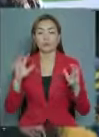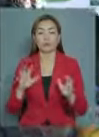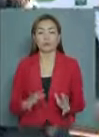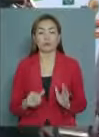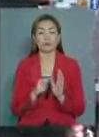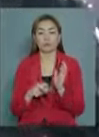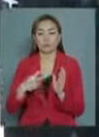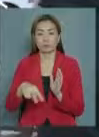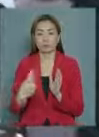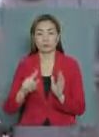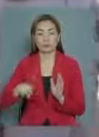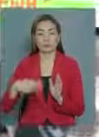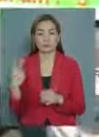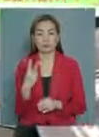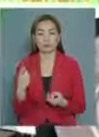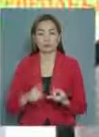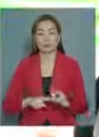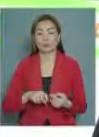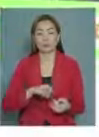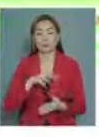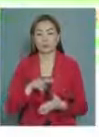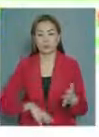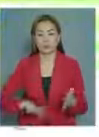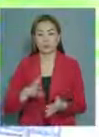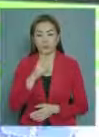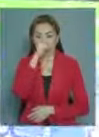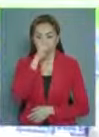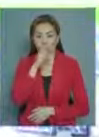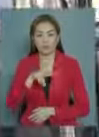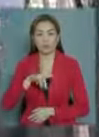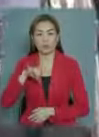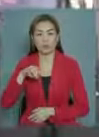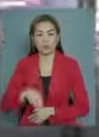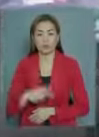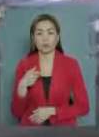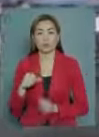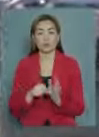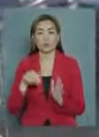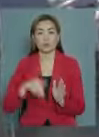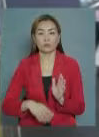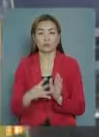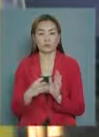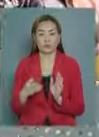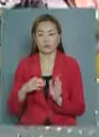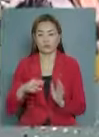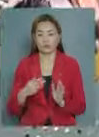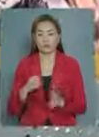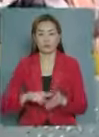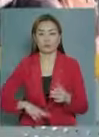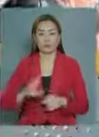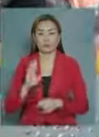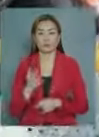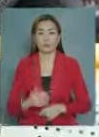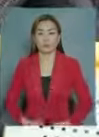кодекстің 622 бабының 2 тармағына сәйкес 2 айлық есептік көрсеткіш мөлшерінде, яғни 6900 теңге айыппұл